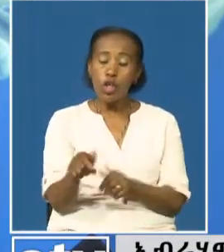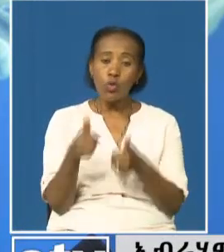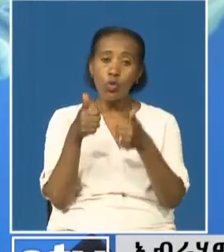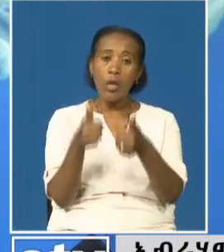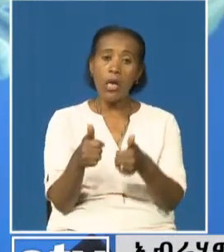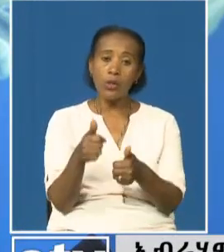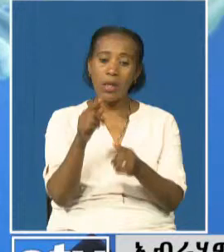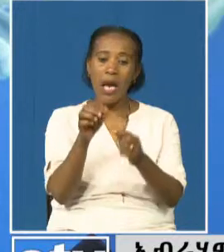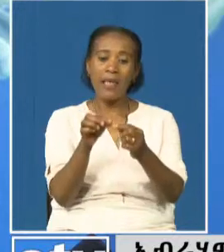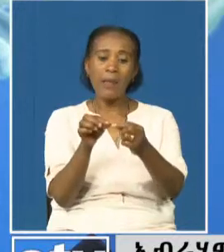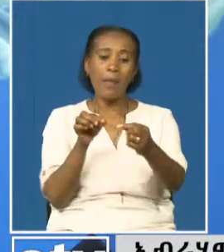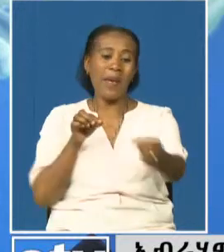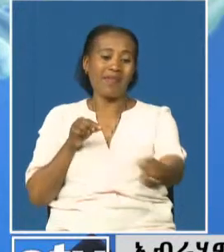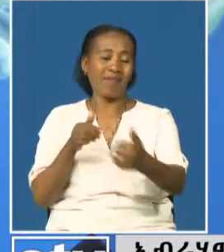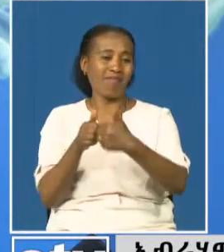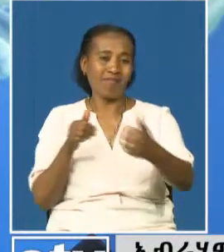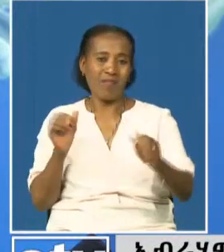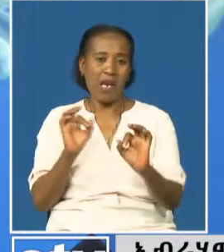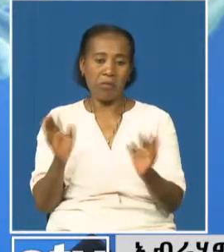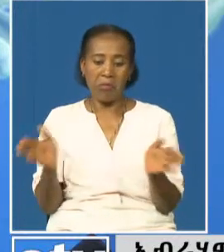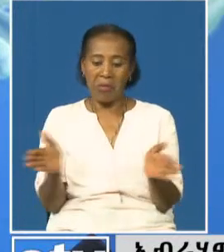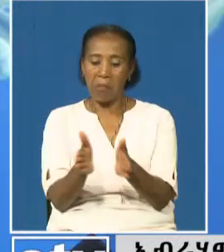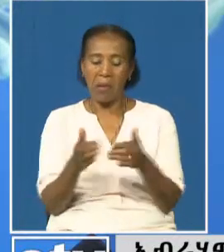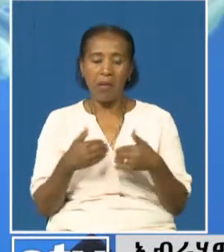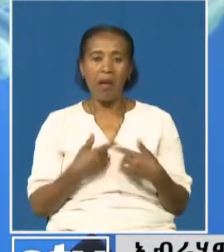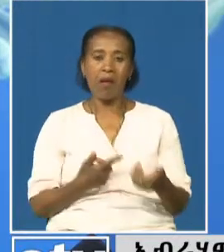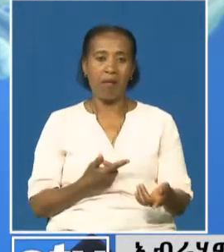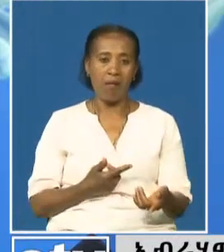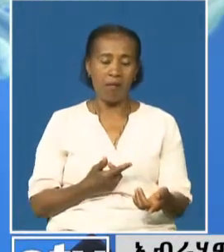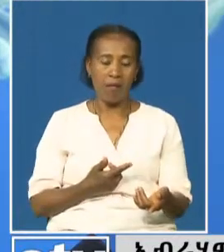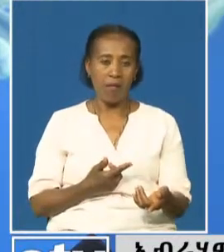ራሱ ከአንድ ሜትር አራቅም ልክ የቦታ ጥበት ያለ ይመስል ማለት ነው።